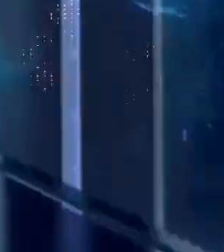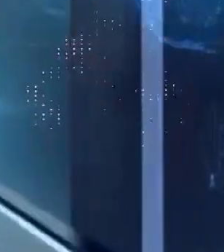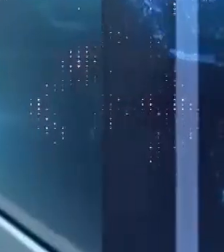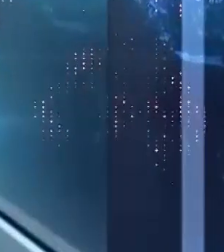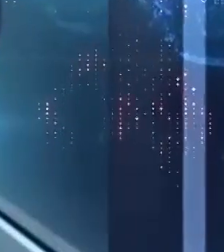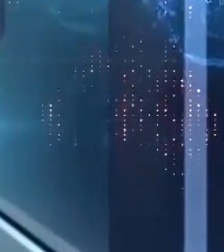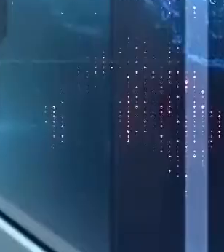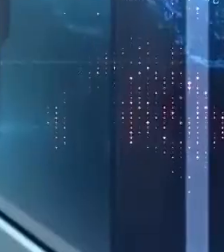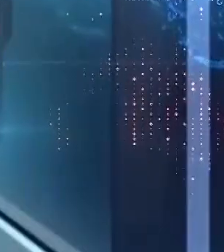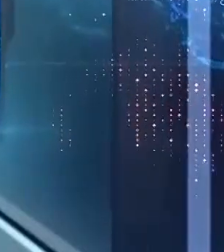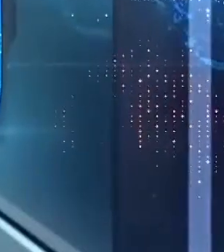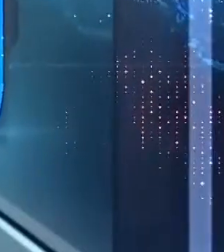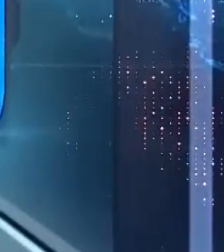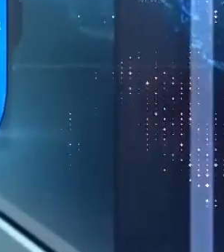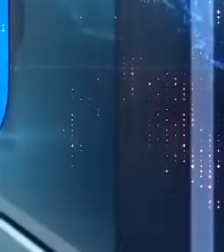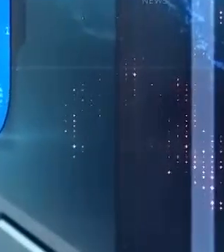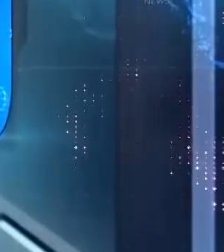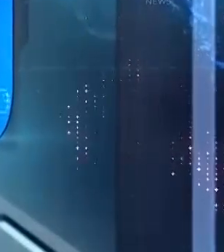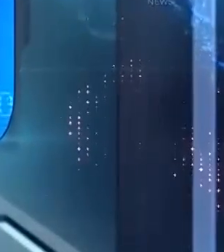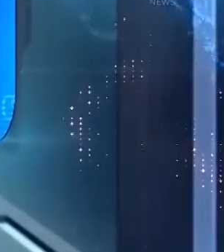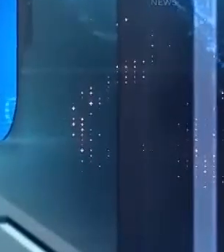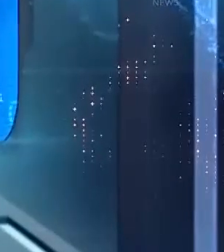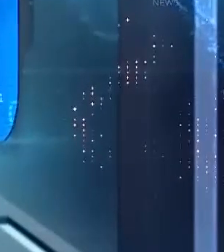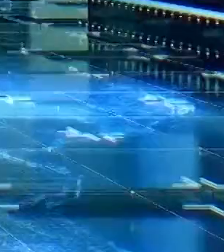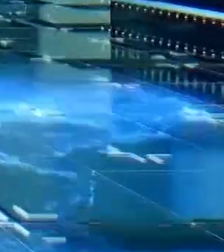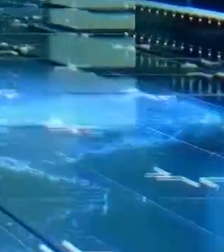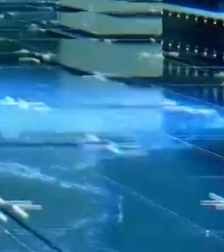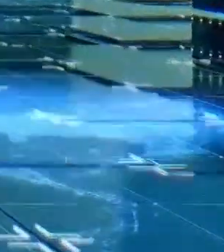Оралгазы, Жандос Өмірбай, телерадиокомпания «Жетсу», Қонаев.